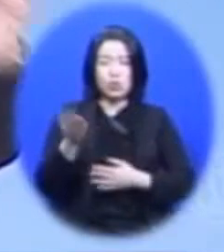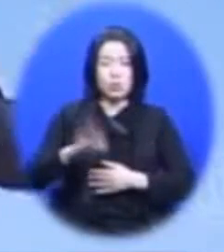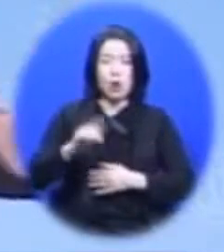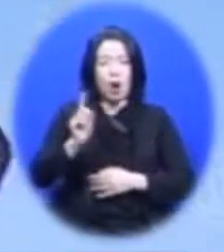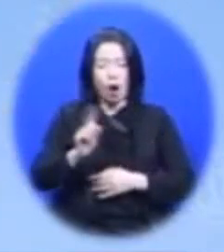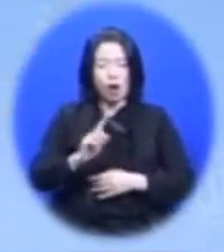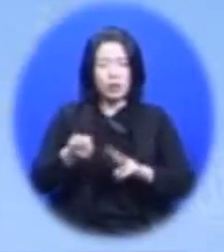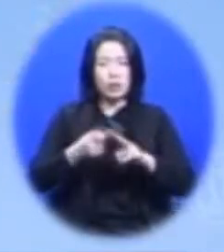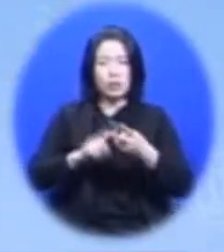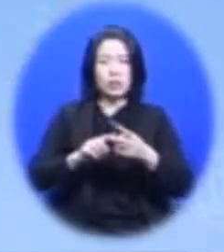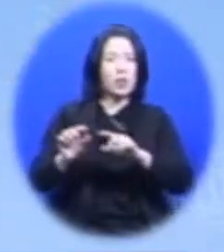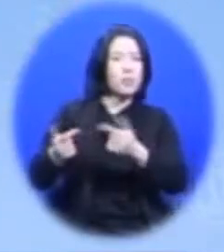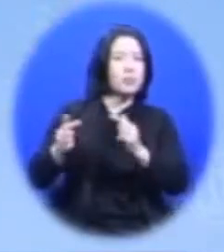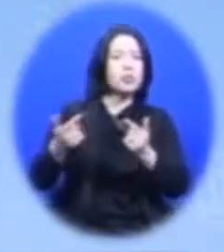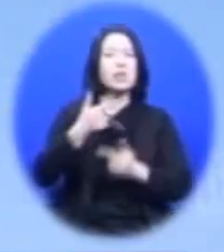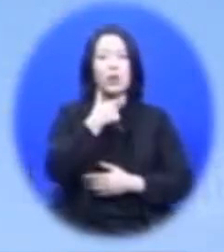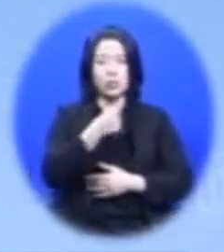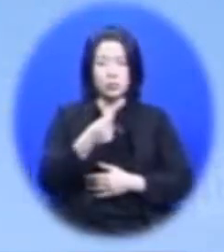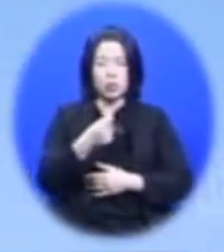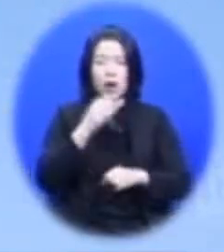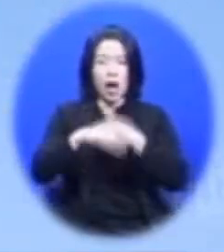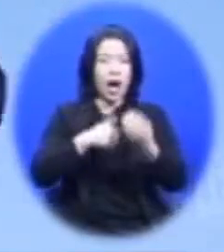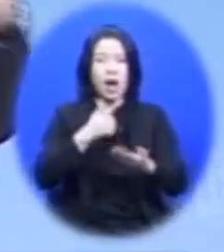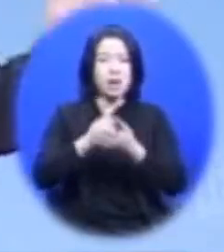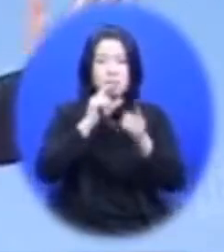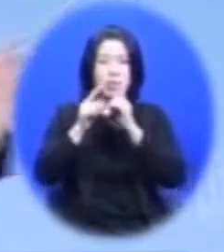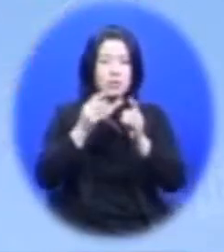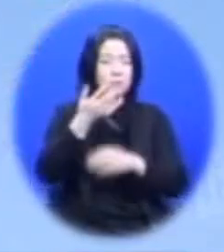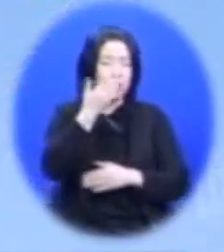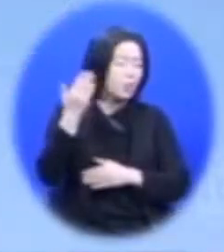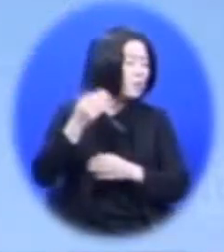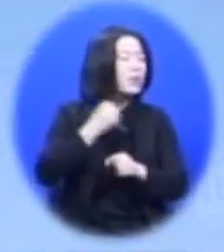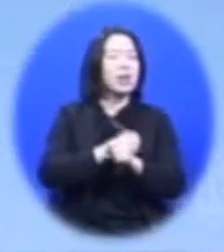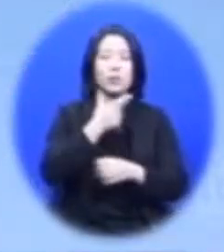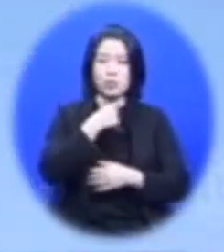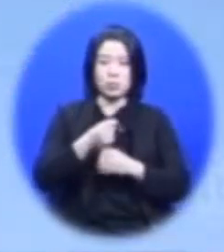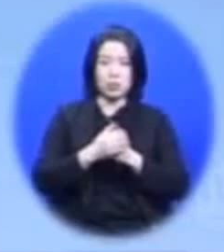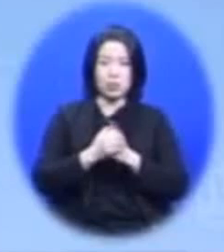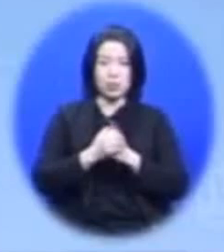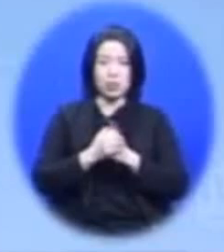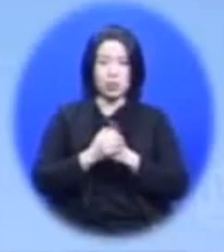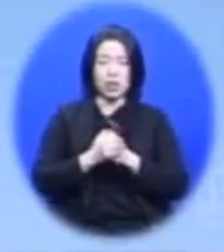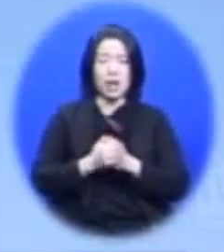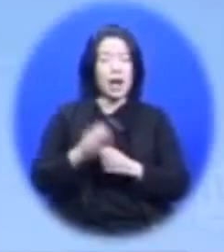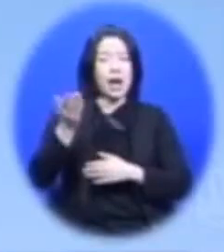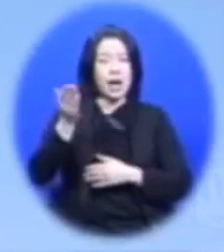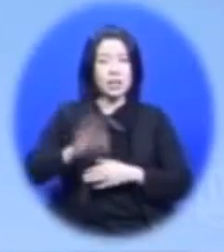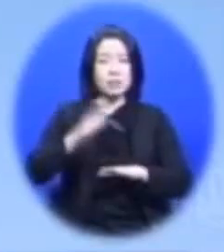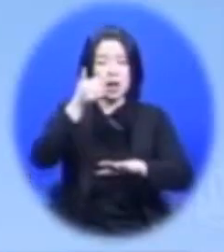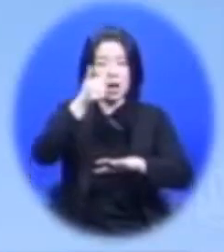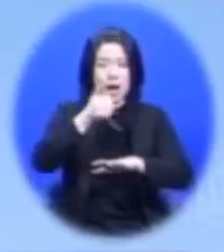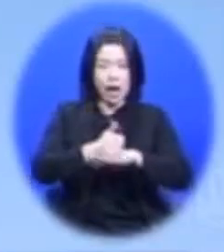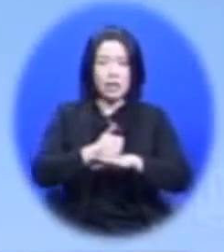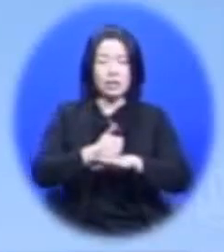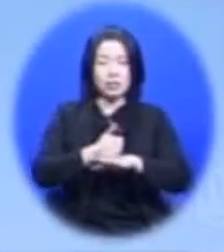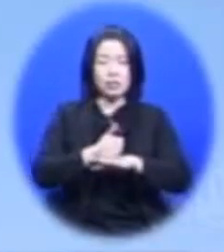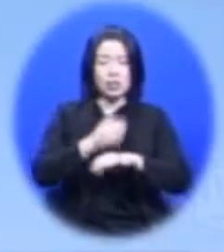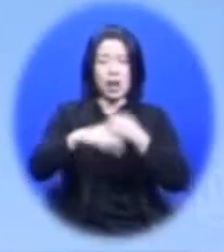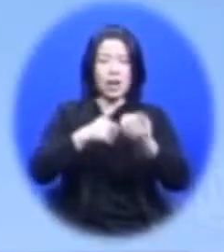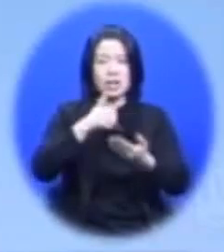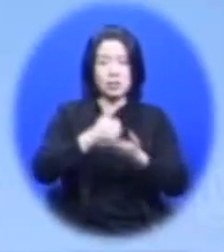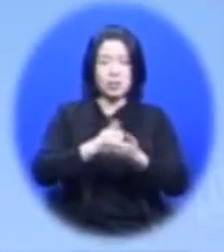그걸 부인하고 싶었고 하나님의 말씀을 외면하고 싶었어요. 결국은 하나님이 그를 붙잡고